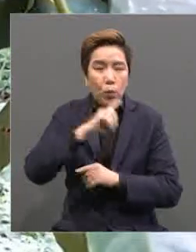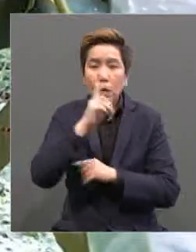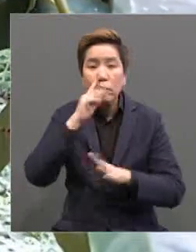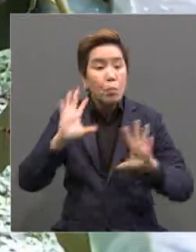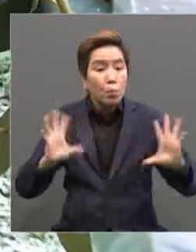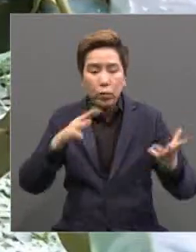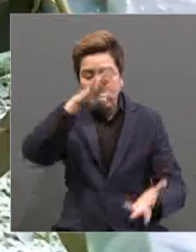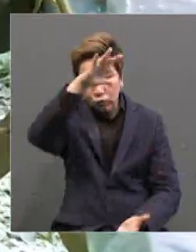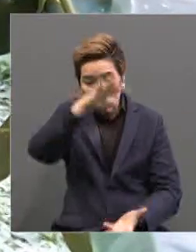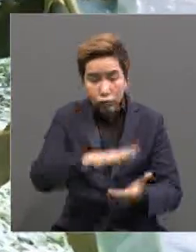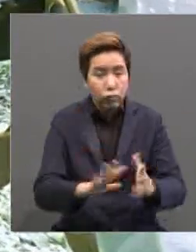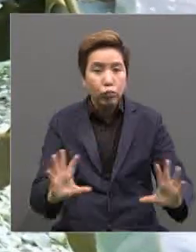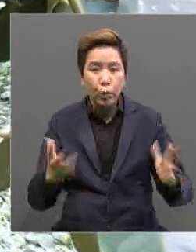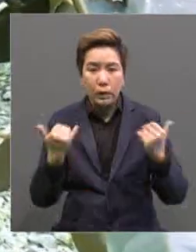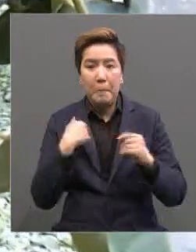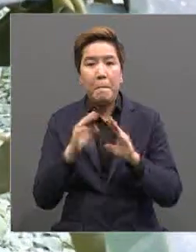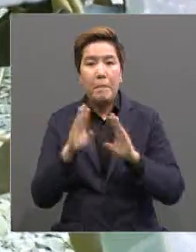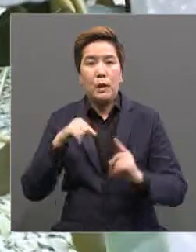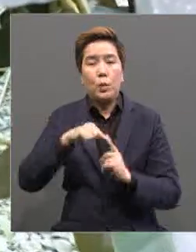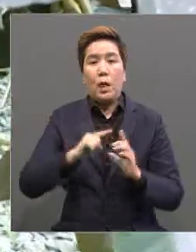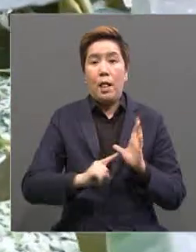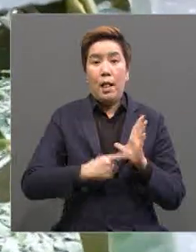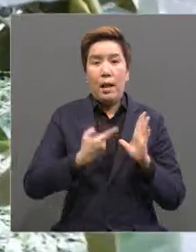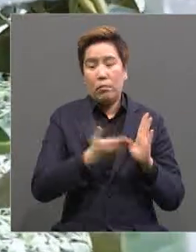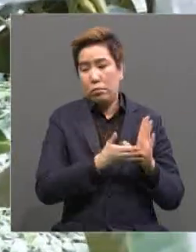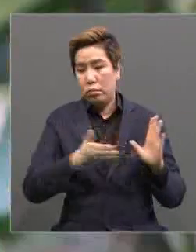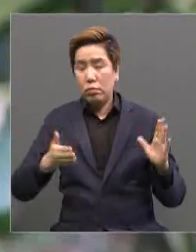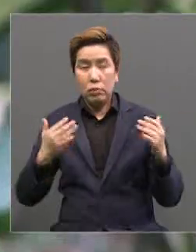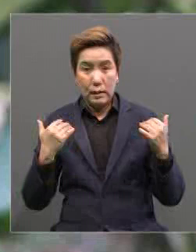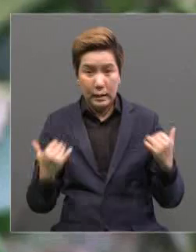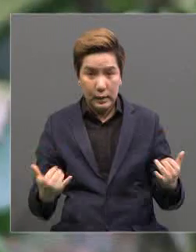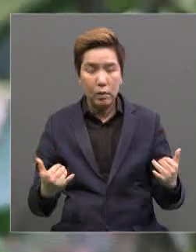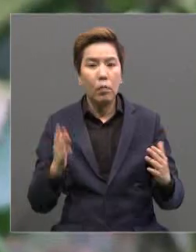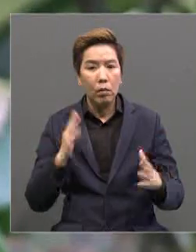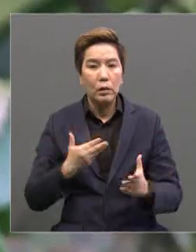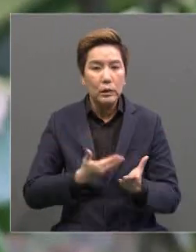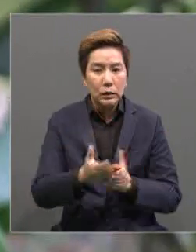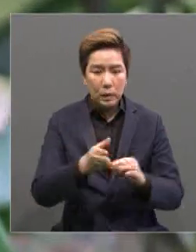นสิ้นสุดฤดูกาลโดยตั้งแต่เปิดจุดวันแรกจนมาถึงขณะนี้